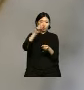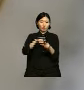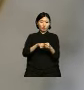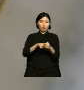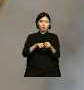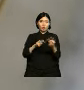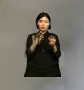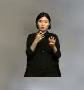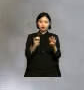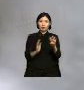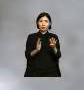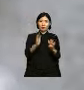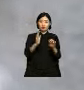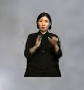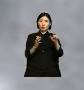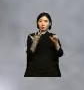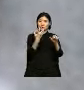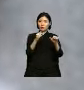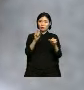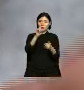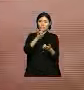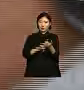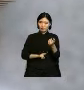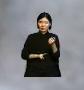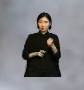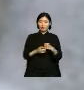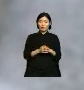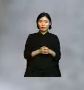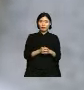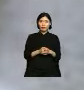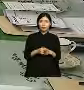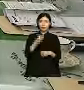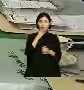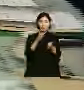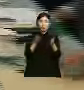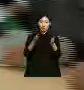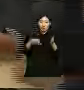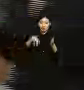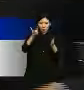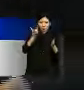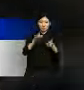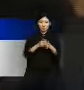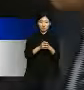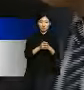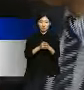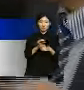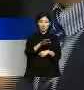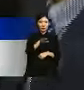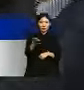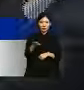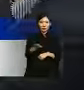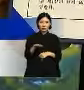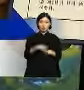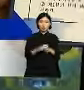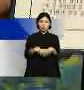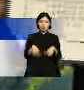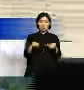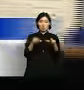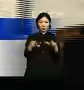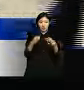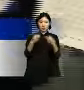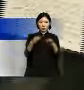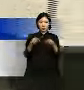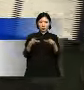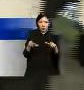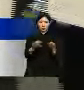뛰어넘는 55억원 판매를 돌파 했습니다 경기도에서 처음으로 저희가 그 기업금융 것을 다